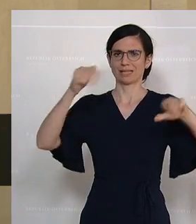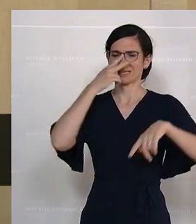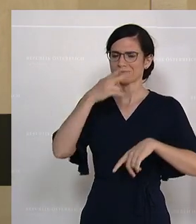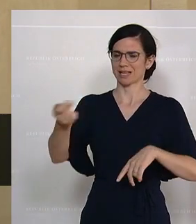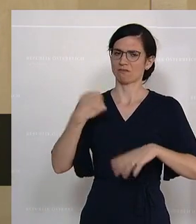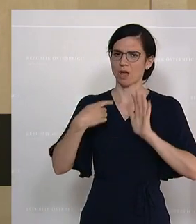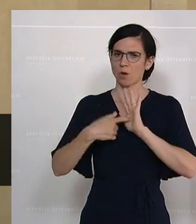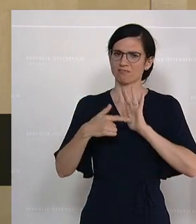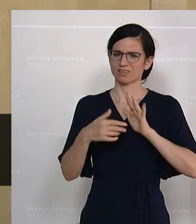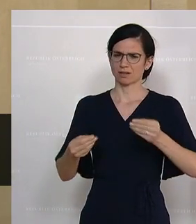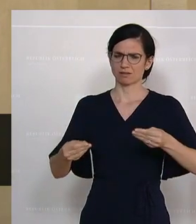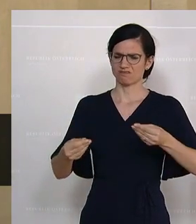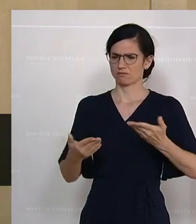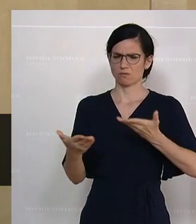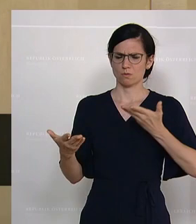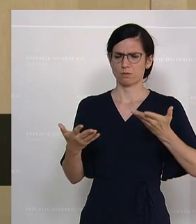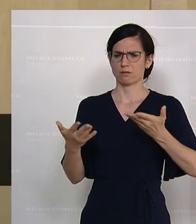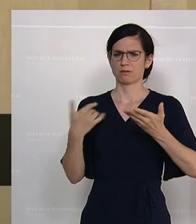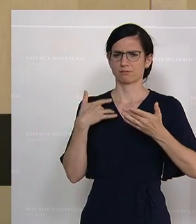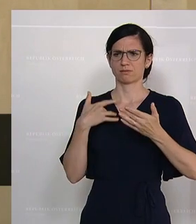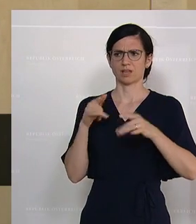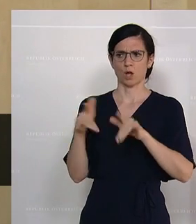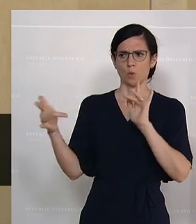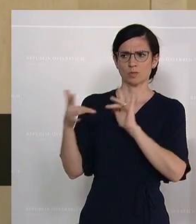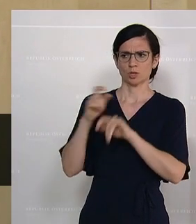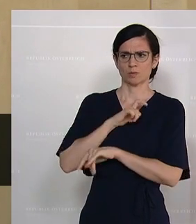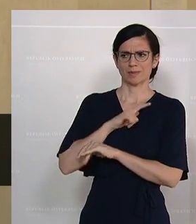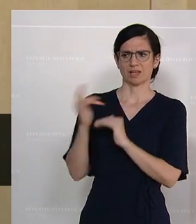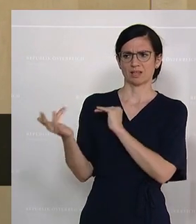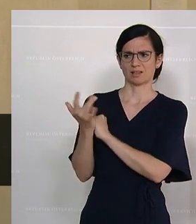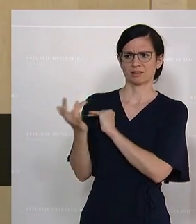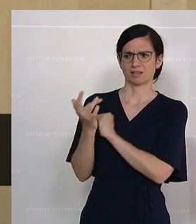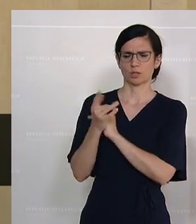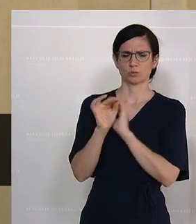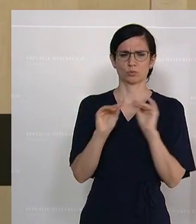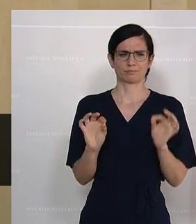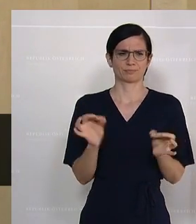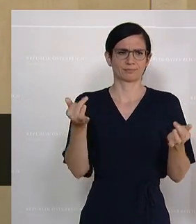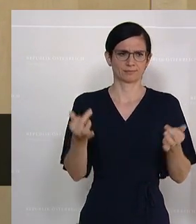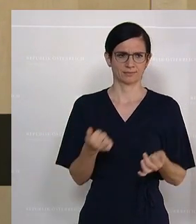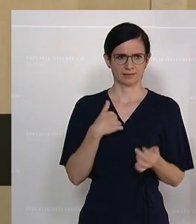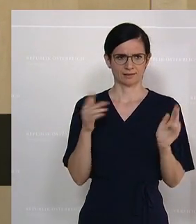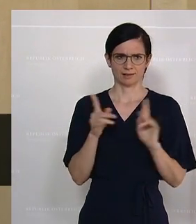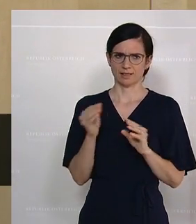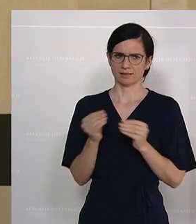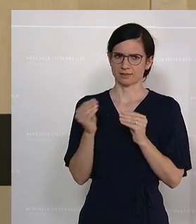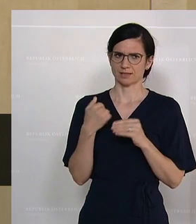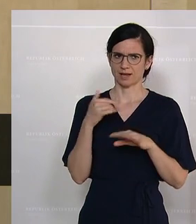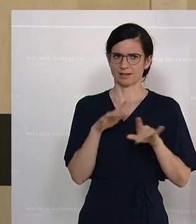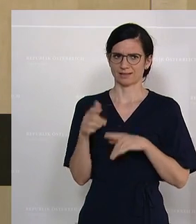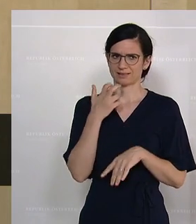wird entlang der kritik der opposition das sind peanuts die hier verteilt werden das möchte ich gerne